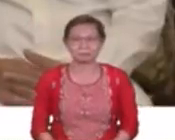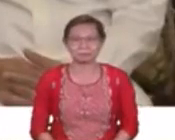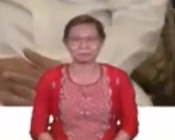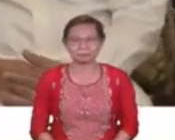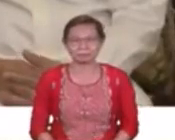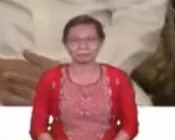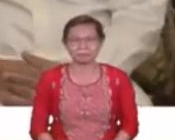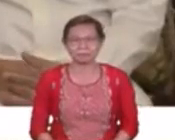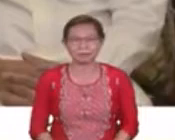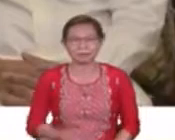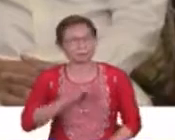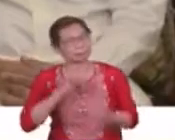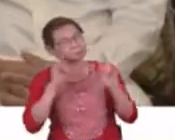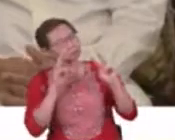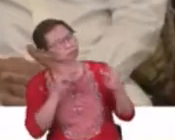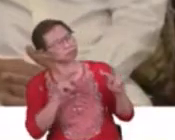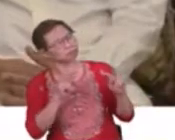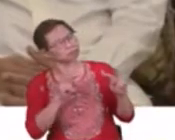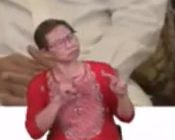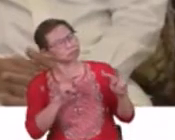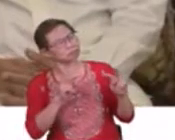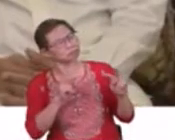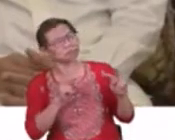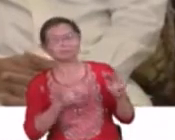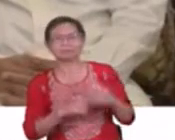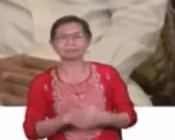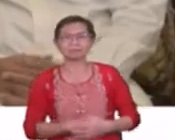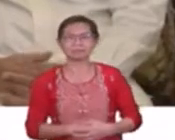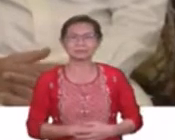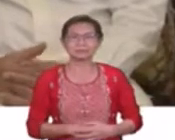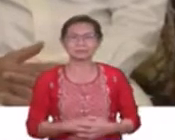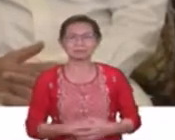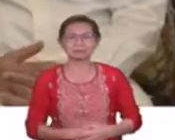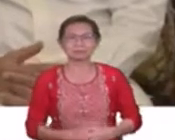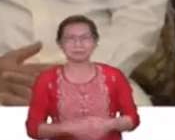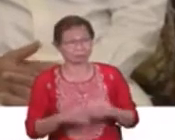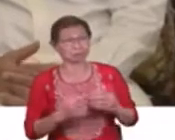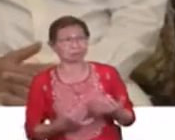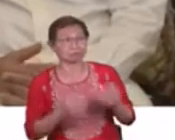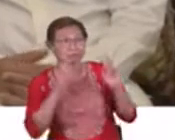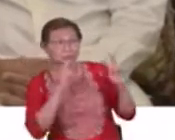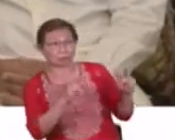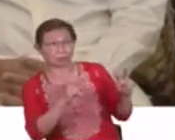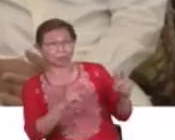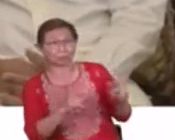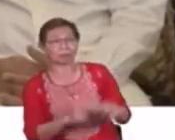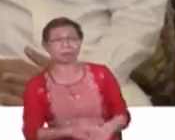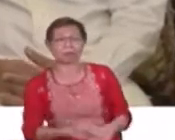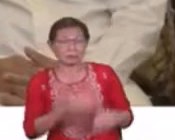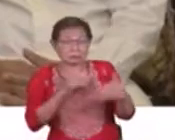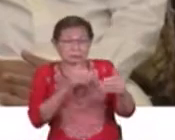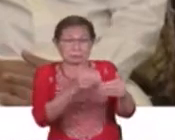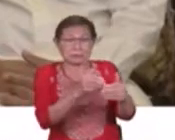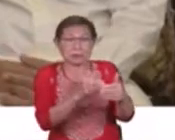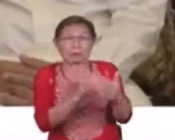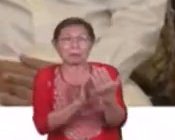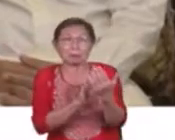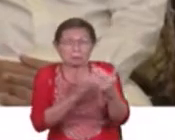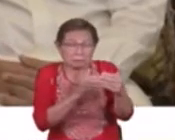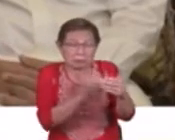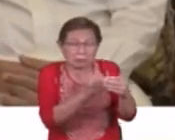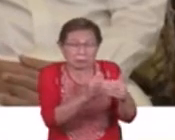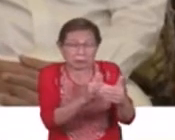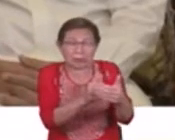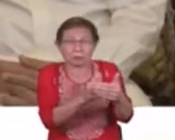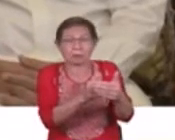Dan saya lihat walaupun dalam keadaan musim menghadapi pilihan raya, tapi ianya